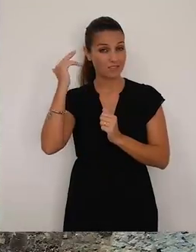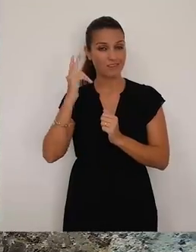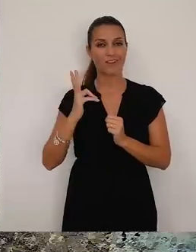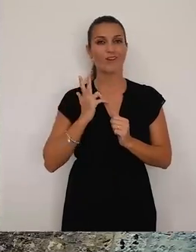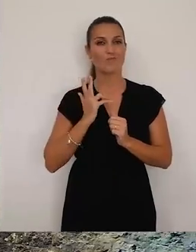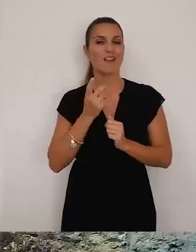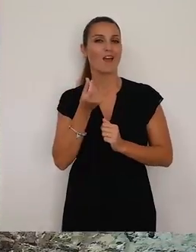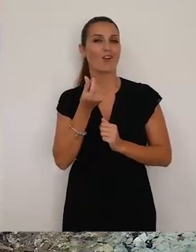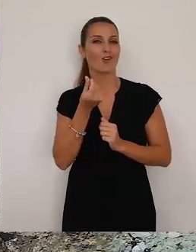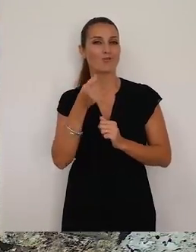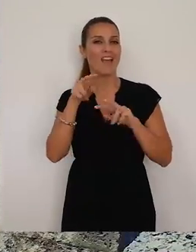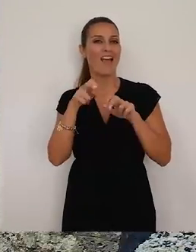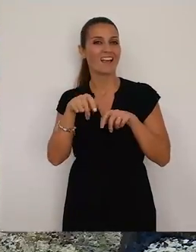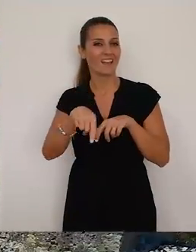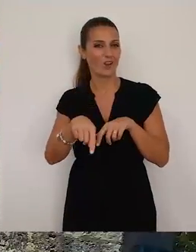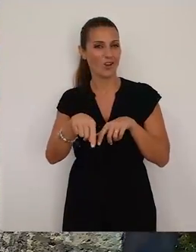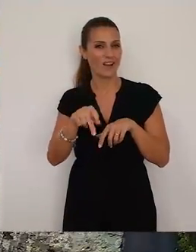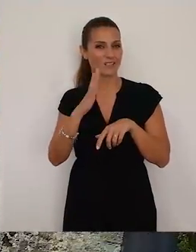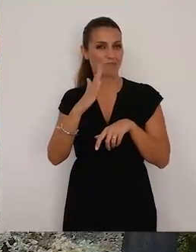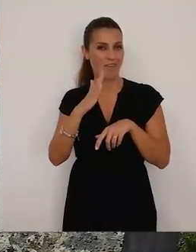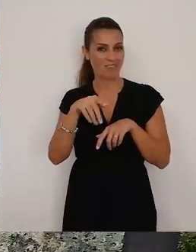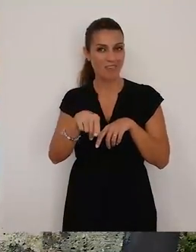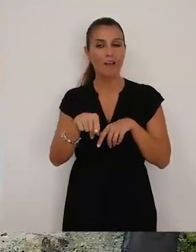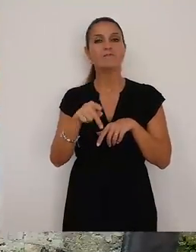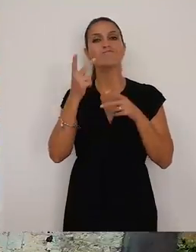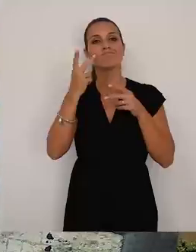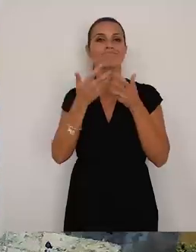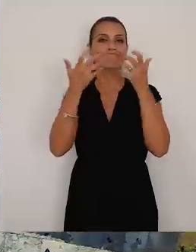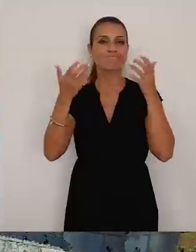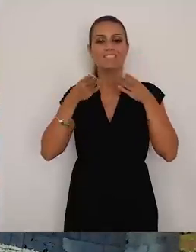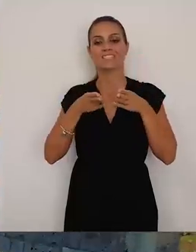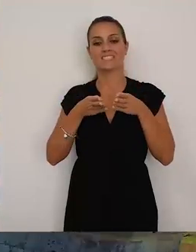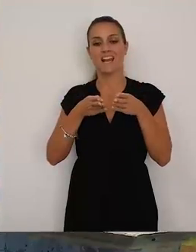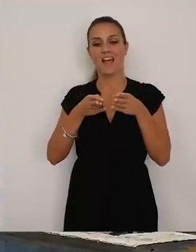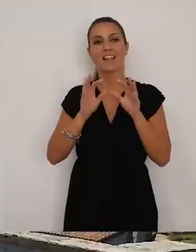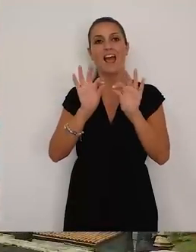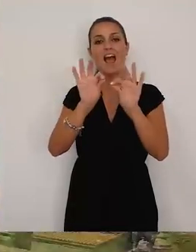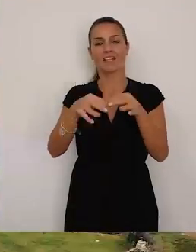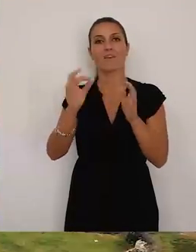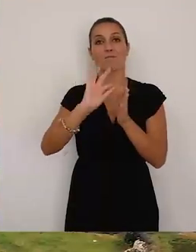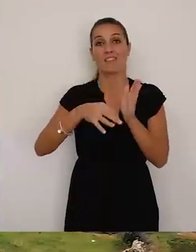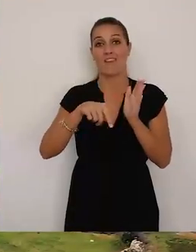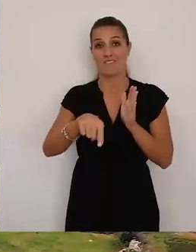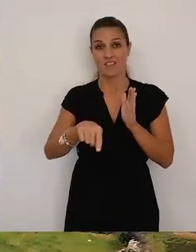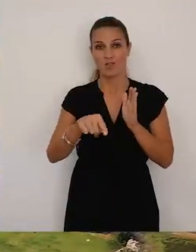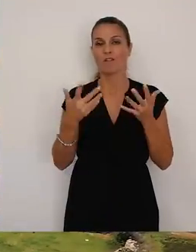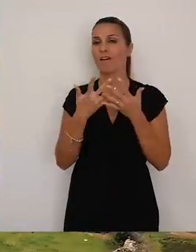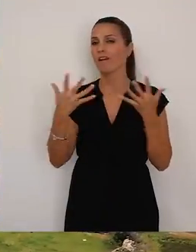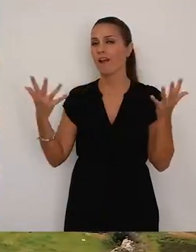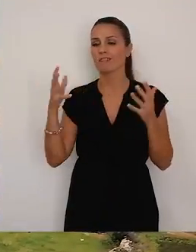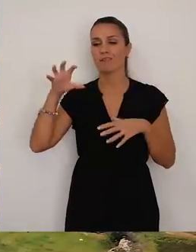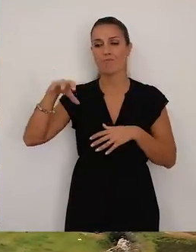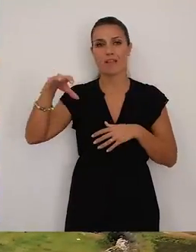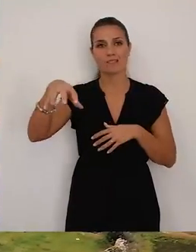L'antica e nobile storia dell'economia agricola di Specchia Gallone riecheggia lungo la strada che conduce a Minervino. Le grandi